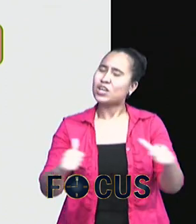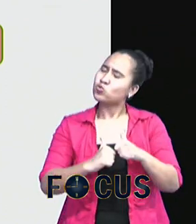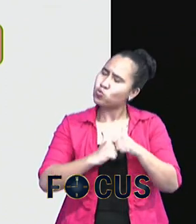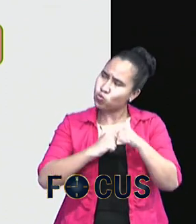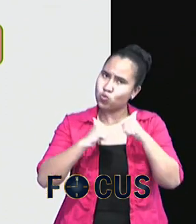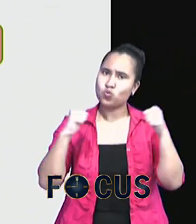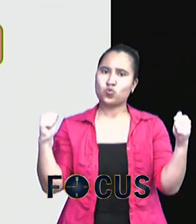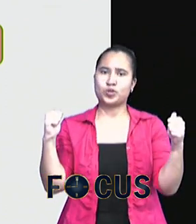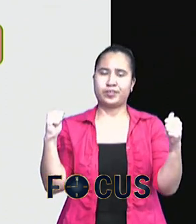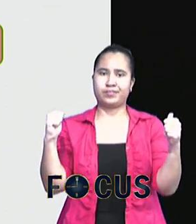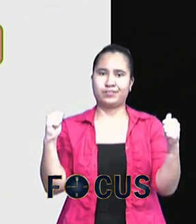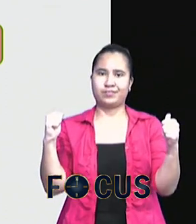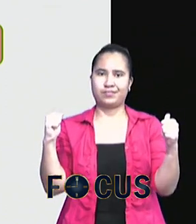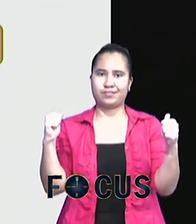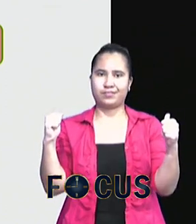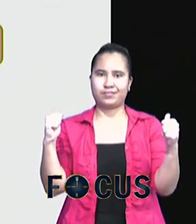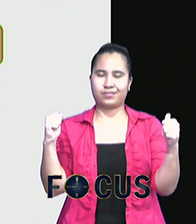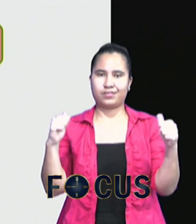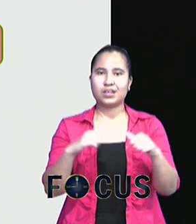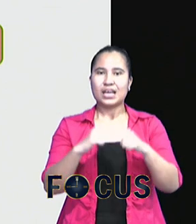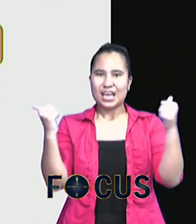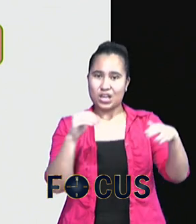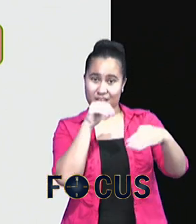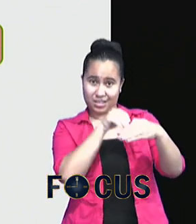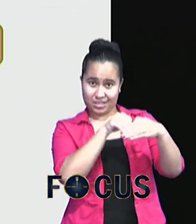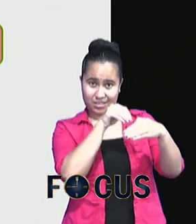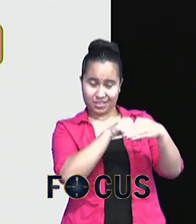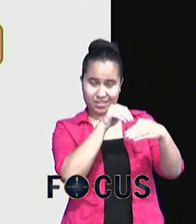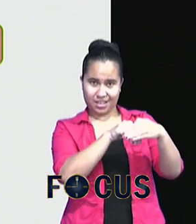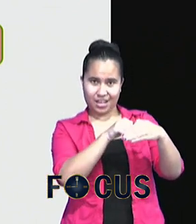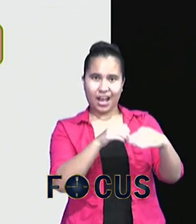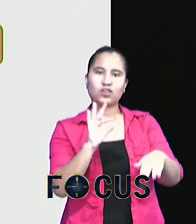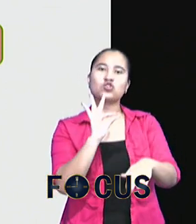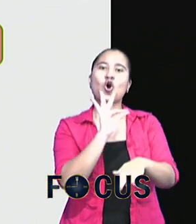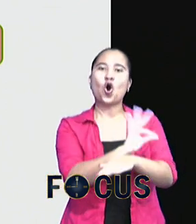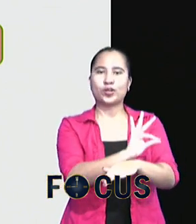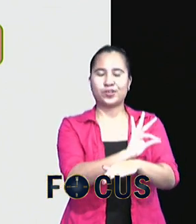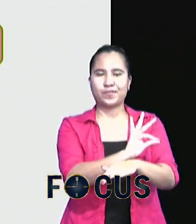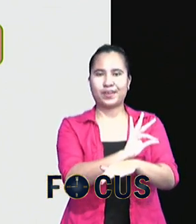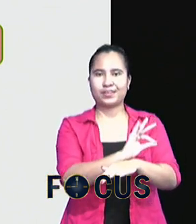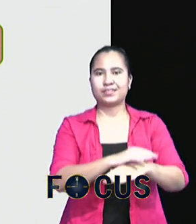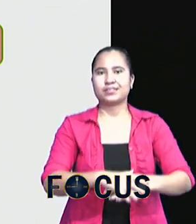kwalitatieve goede invulling konden geven aan het onderwijs.